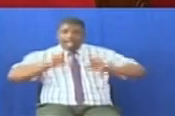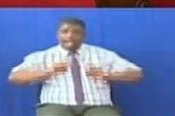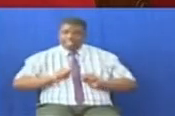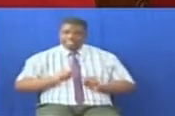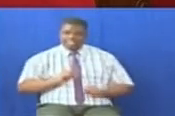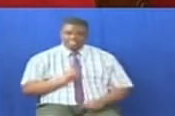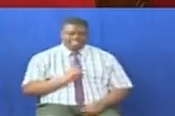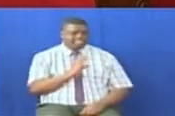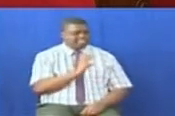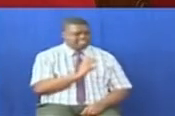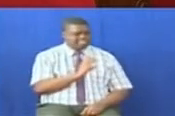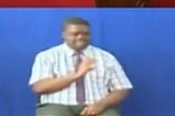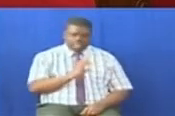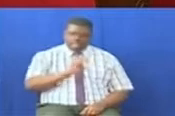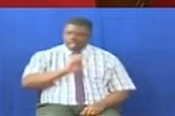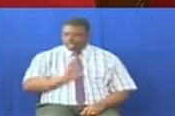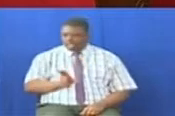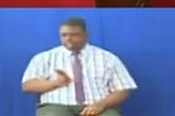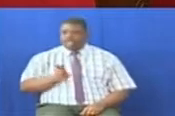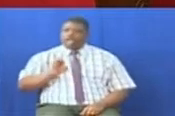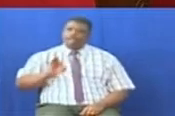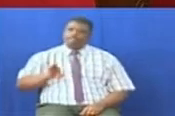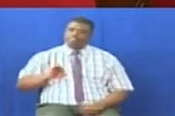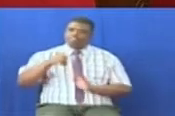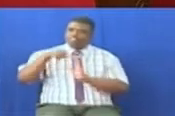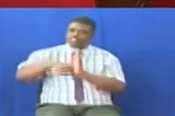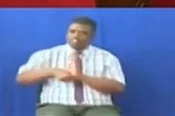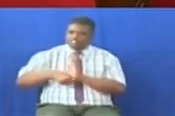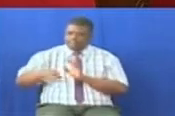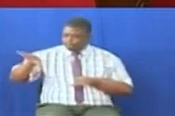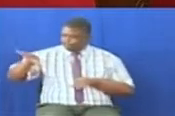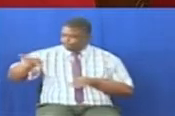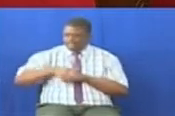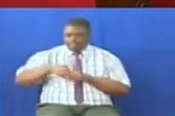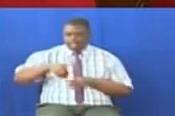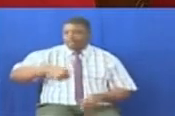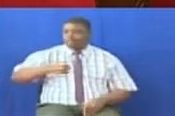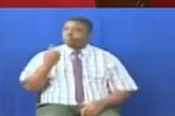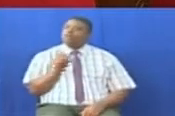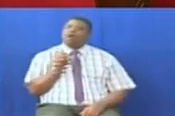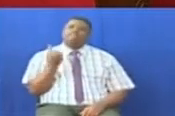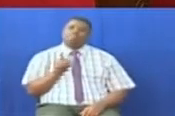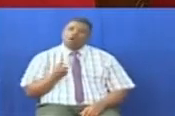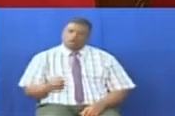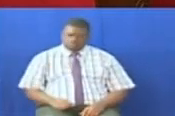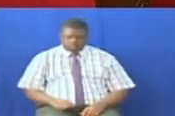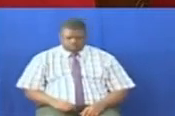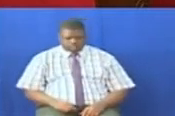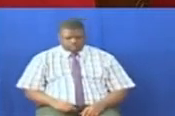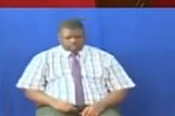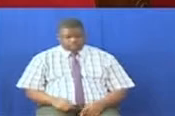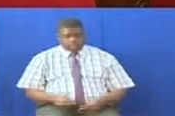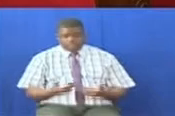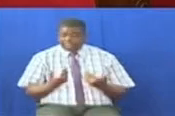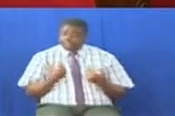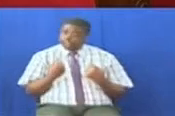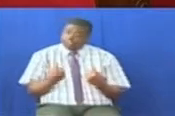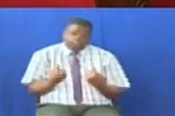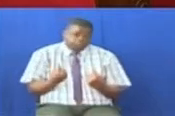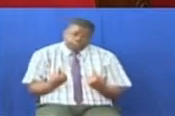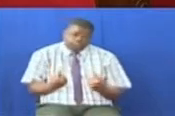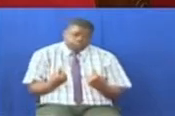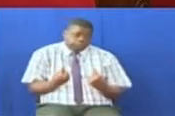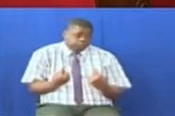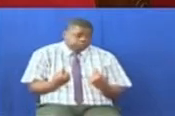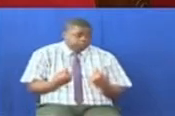CHIF ulio chini ya mfuko wa bima ya taifa. Lakini Mheshimiwa Spika, cha kushangaza,